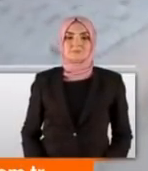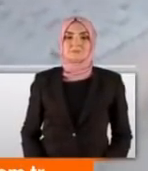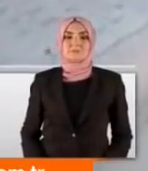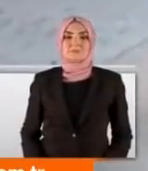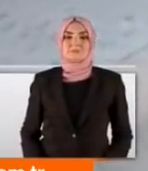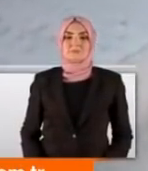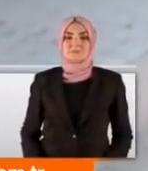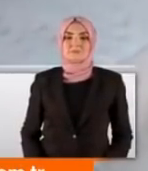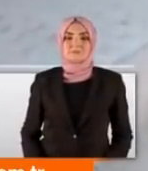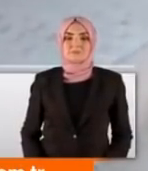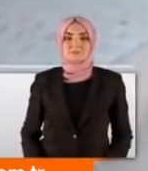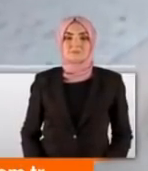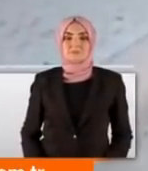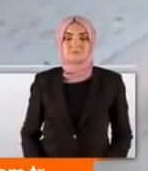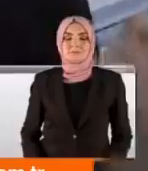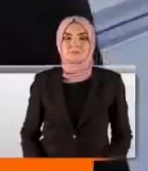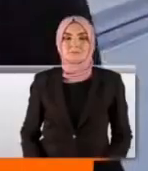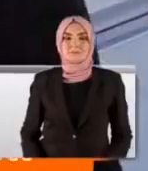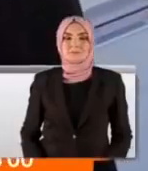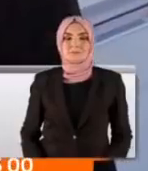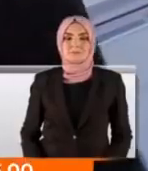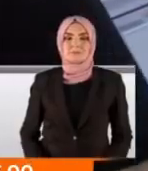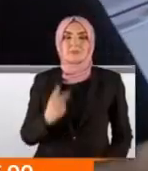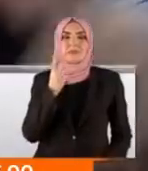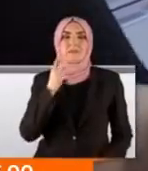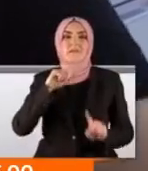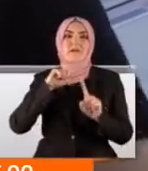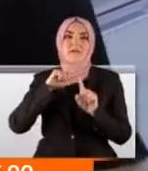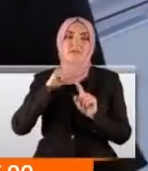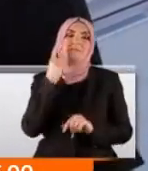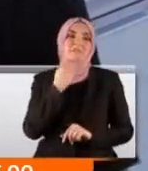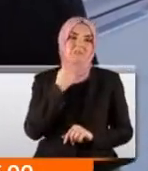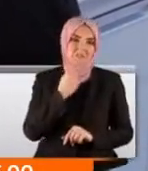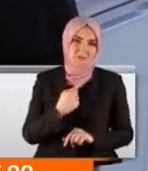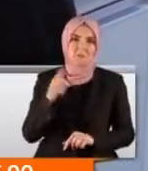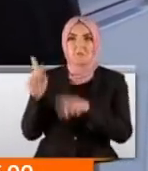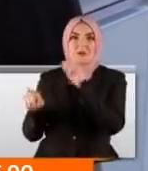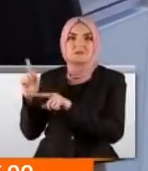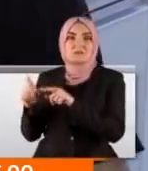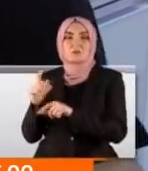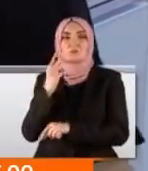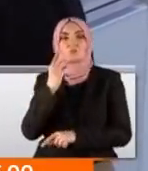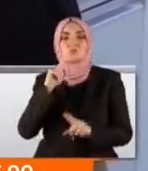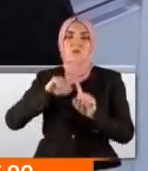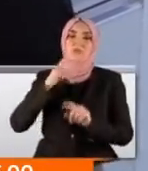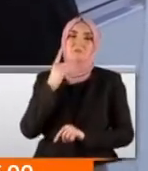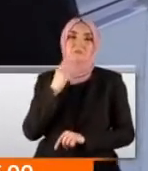almak için telefon kapalı, ulaşamıyorum. 2+1 demişler, bazılarına 3+1 demişler. Hepsi de peşin ödeyip